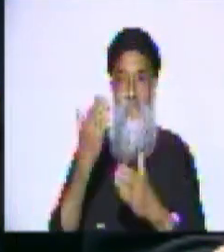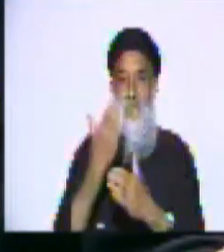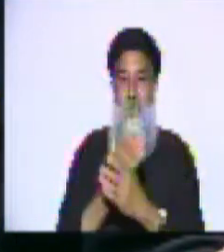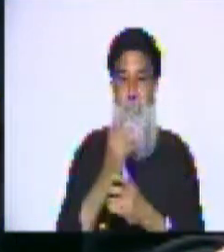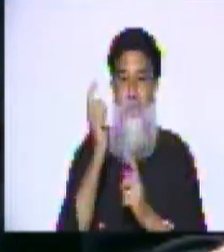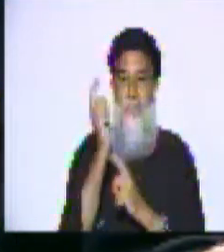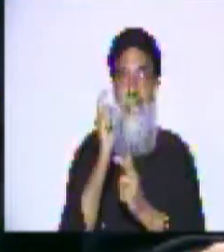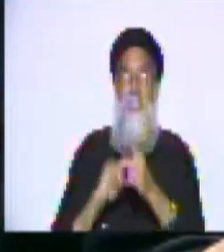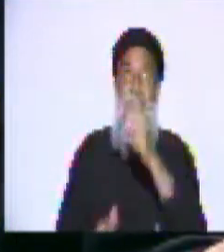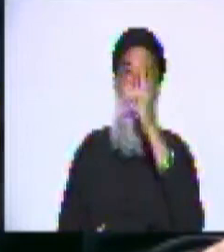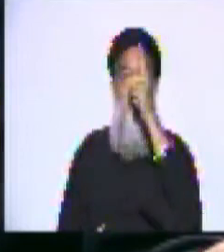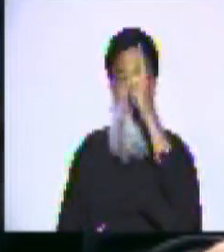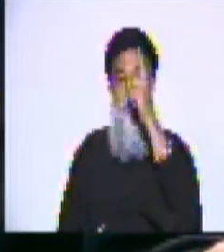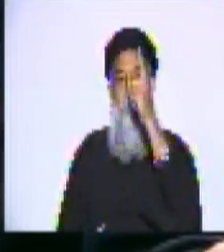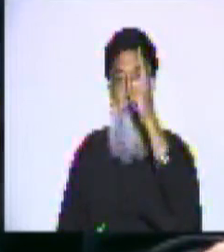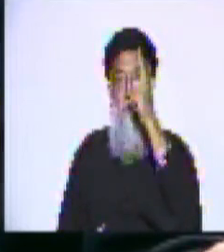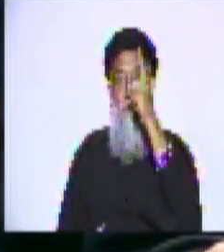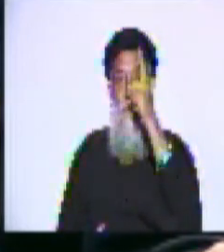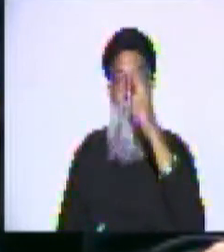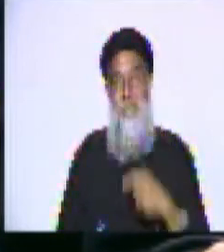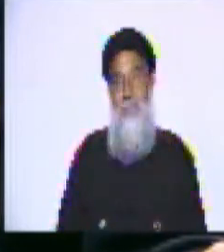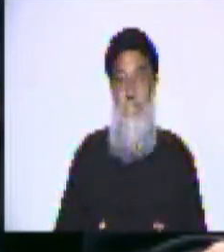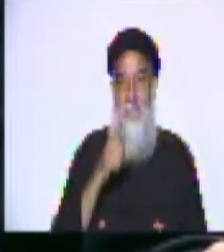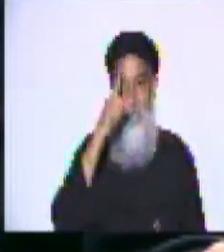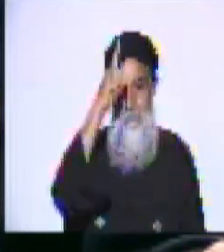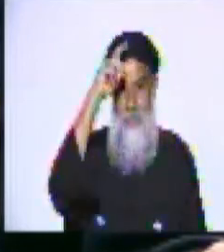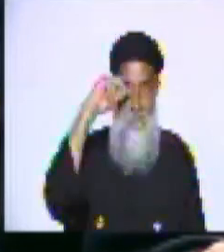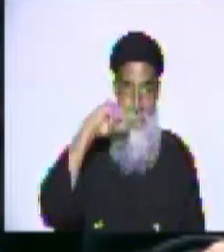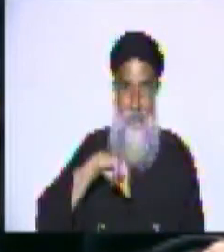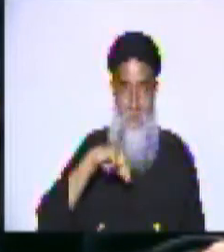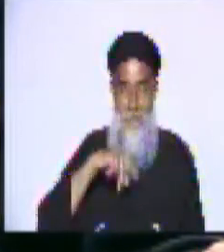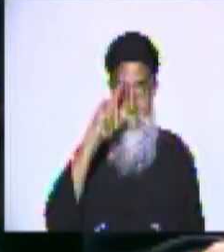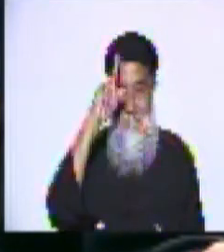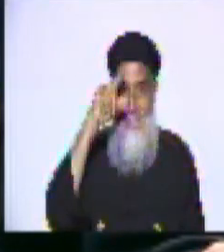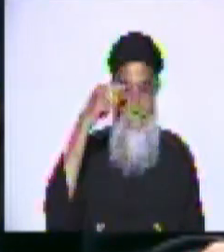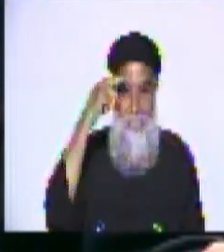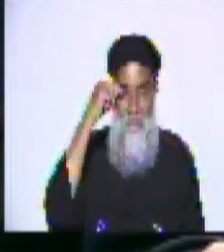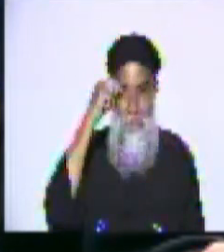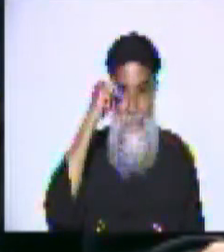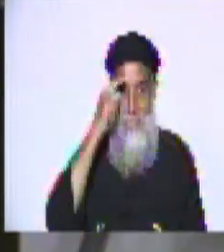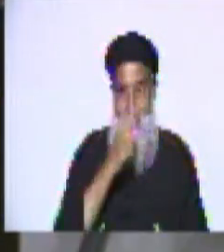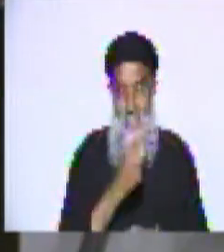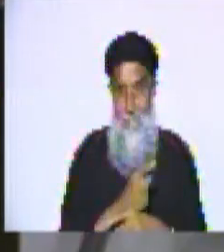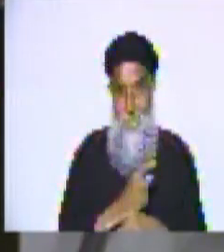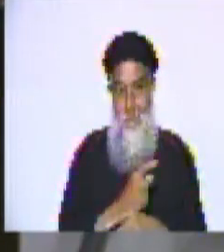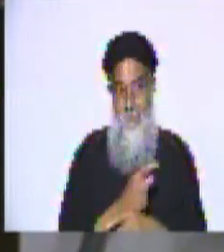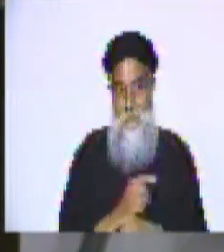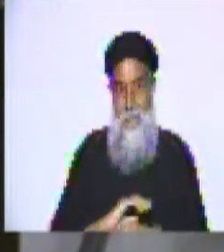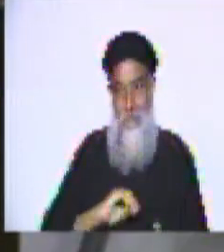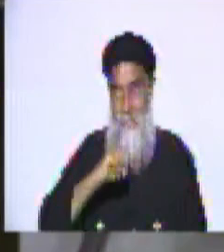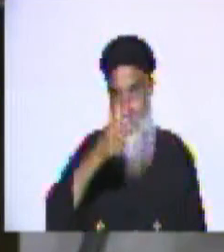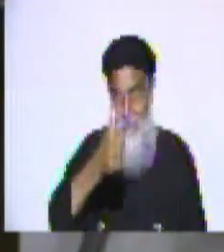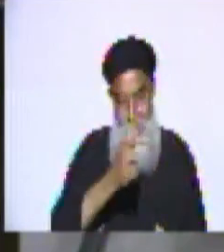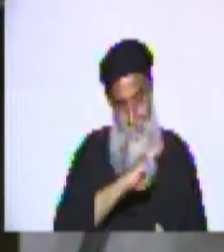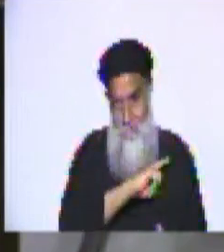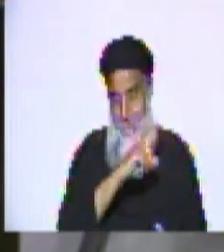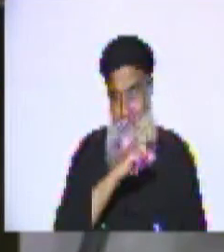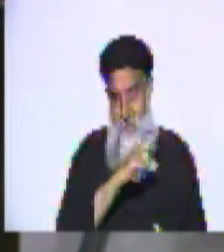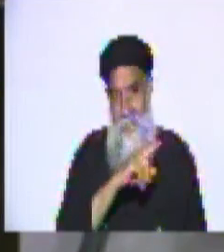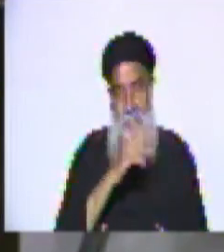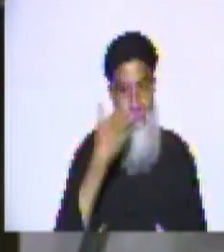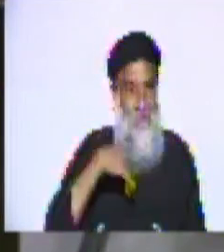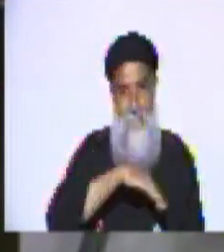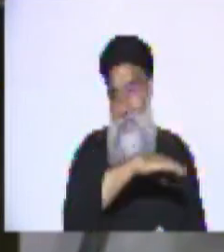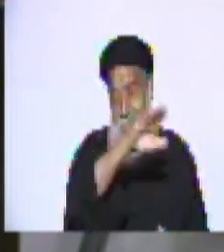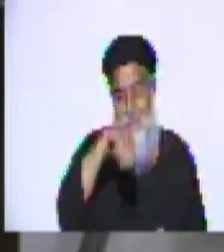طبعا، بس هو اللي طلبه. يعني بولس الرسول ما فرضش نفسه على ربنا ولا أي